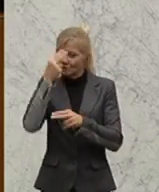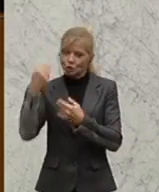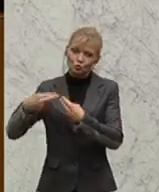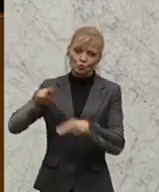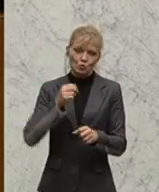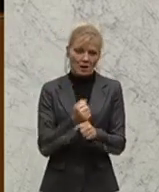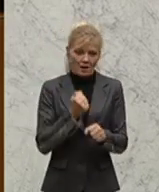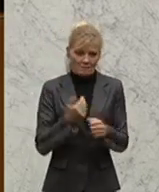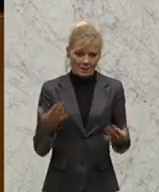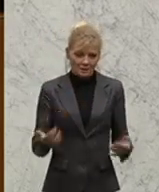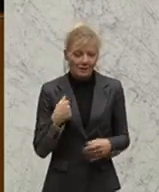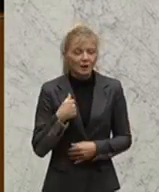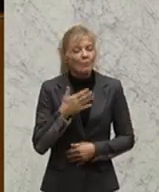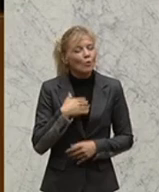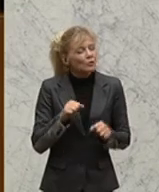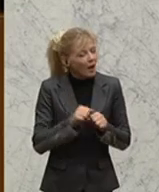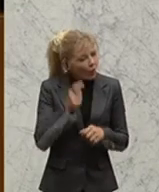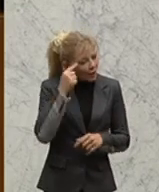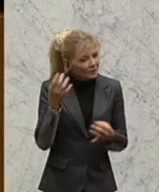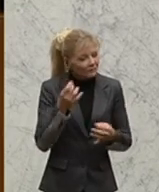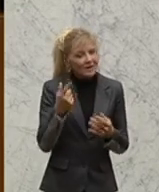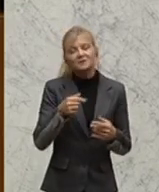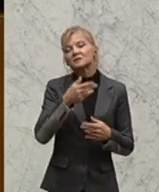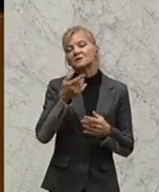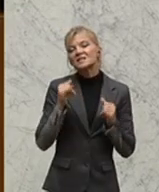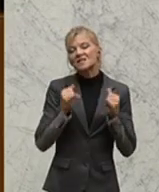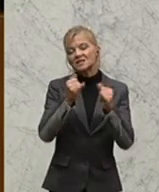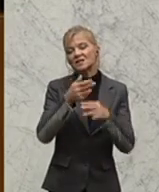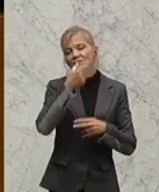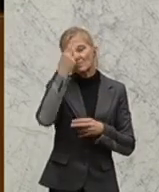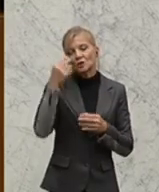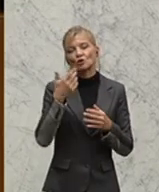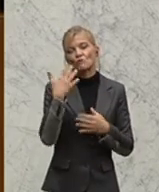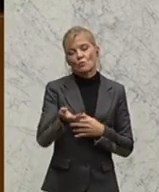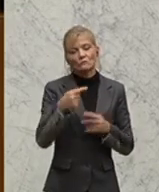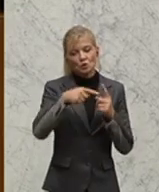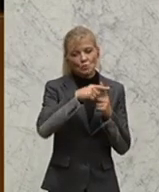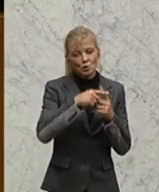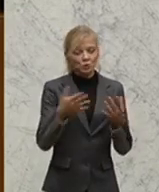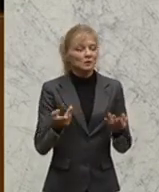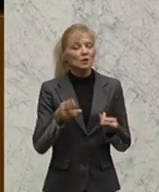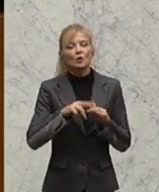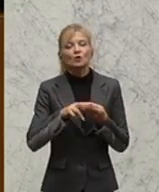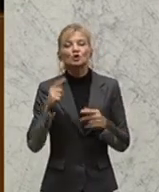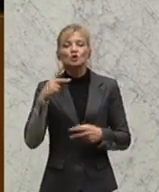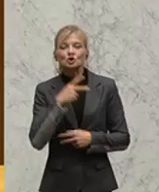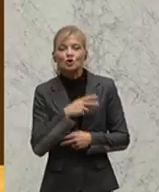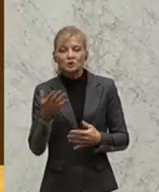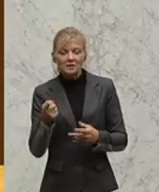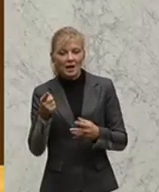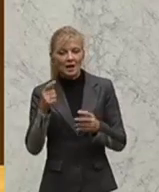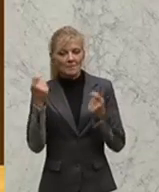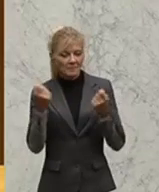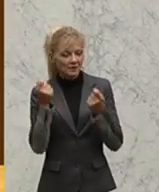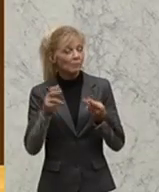an die Beschäftigungsinitiativen 50+, an den Kombilohn, an die sozialökonomischen Betriebe. Und Kollege Gerald Lorca, ich möchte schon